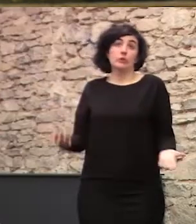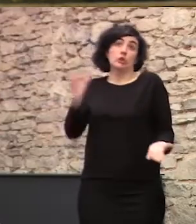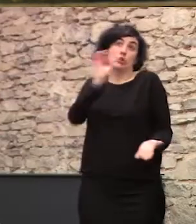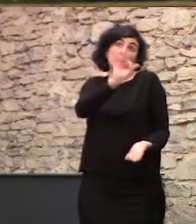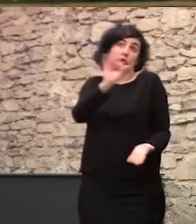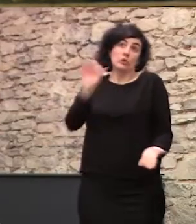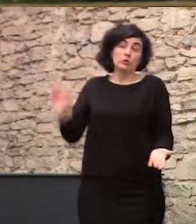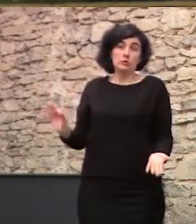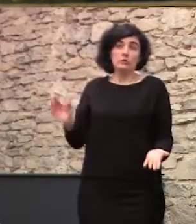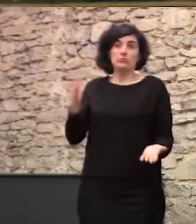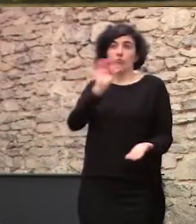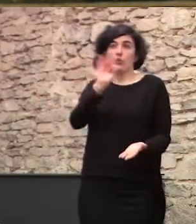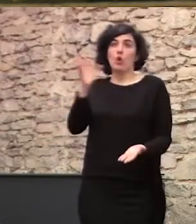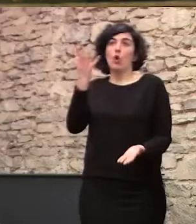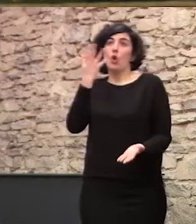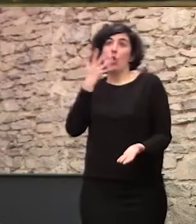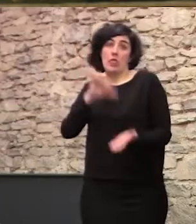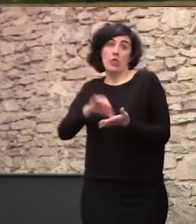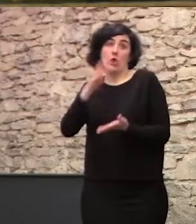de ezagutzen duelako iria,